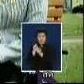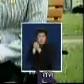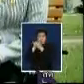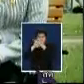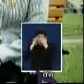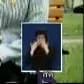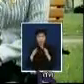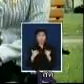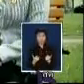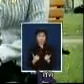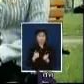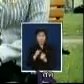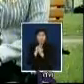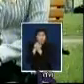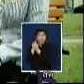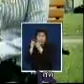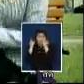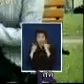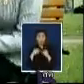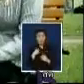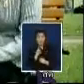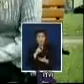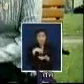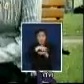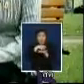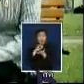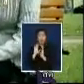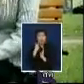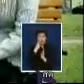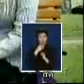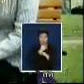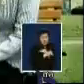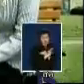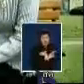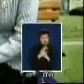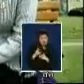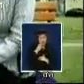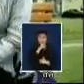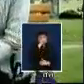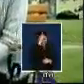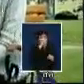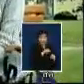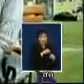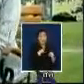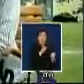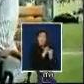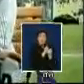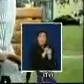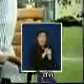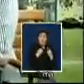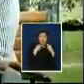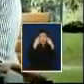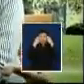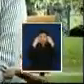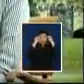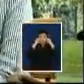บกันไม่นานนี้เอง ค่ะ ผลเป็นยังไงบ้าง ก็คงต้องขอเล่าทีละประเทศนะคะอย่างสำหรับประเทศเยอรมนีนะคะก็การหารือของนายกรัฐมนตรี